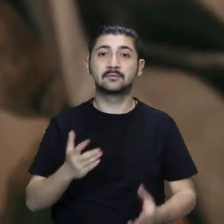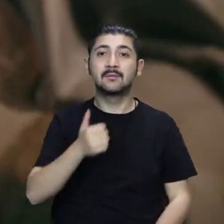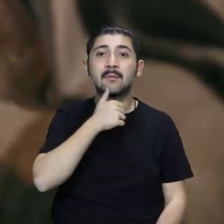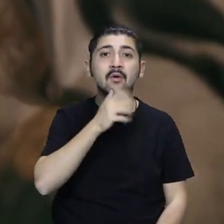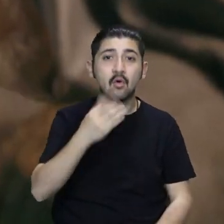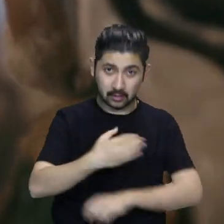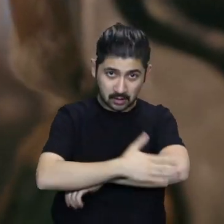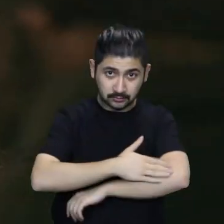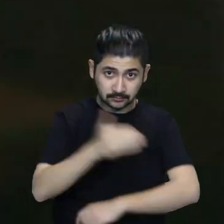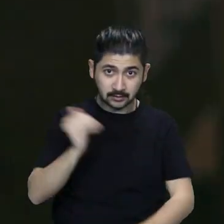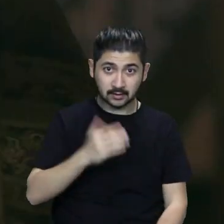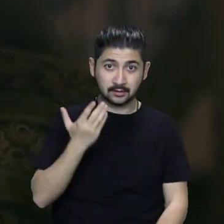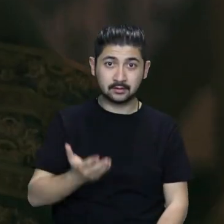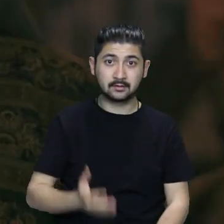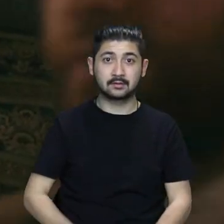Baba, ne oldu? Yardıma mı geldin?